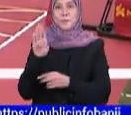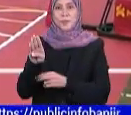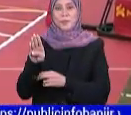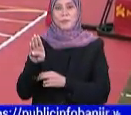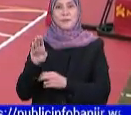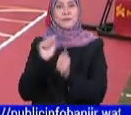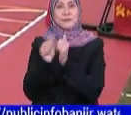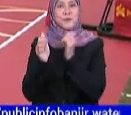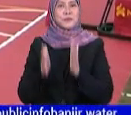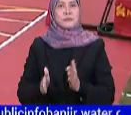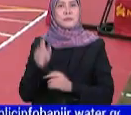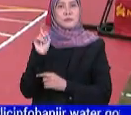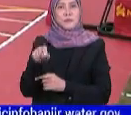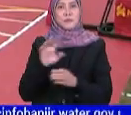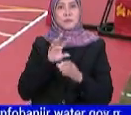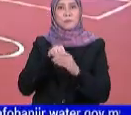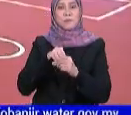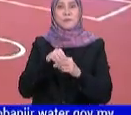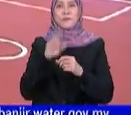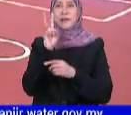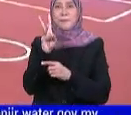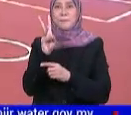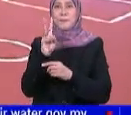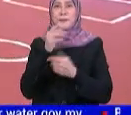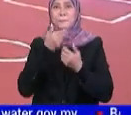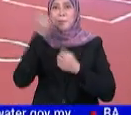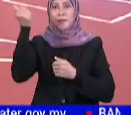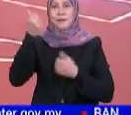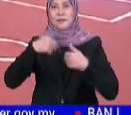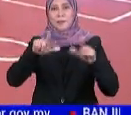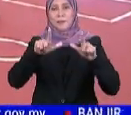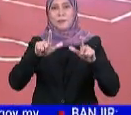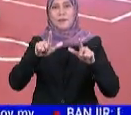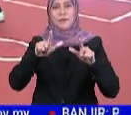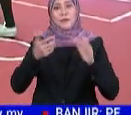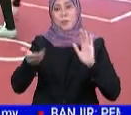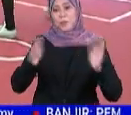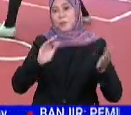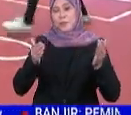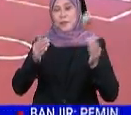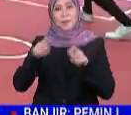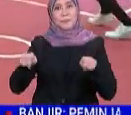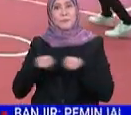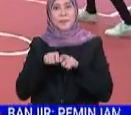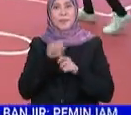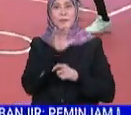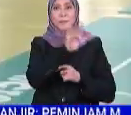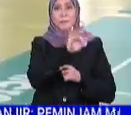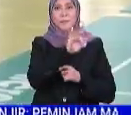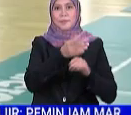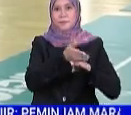ialah atlet perlu berada dalam kelompok 6 terbaik untuk layak berbanding di tempat ke-8 sebelum ini.